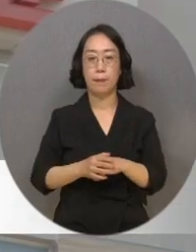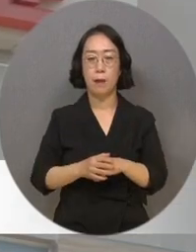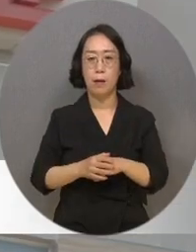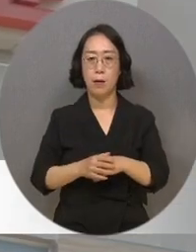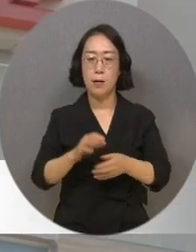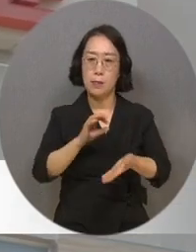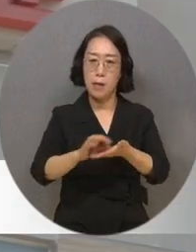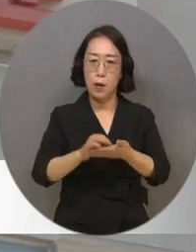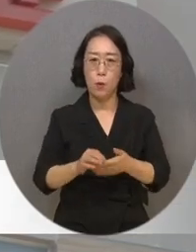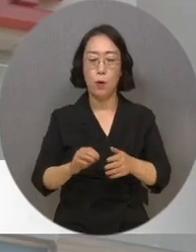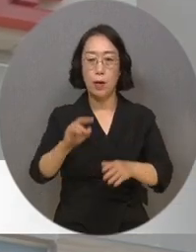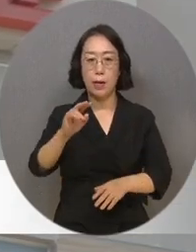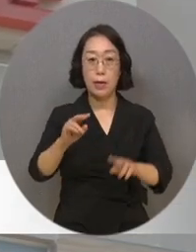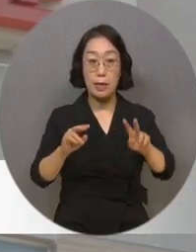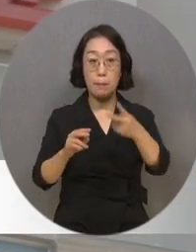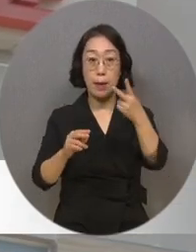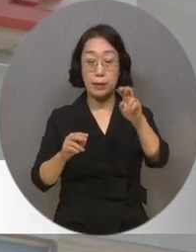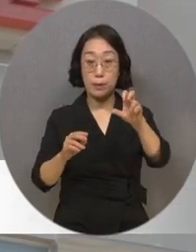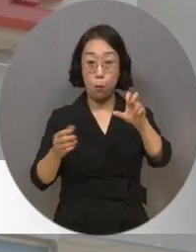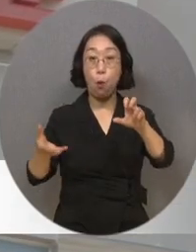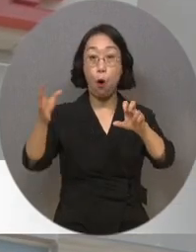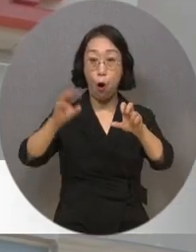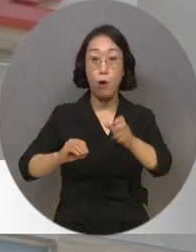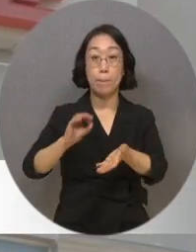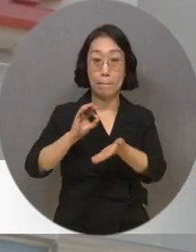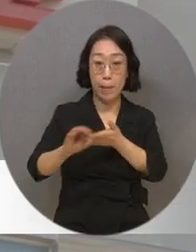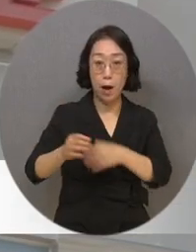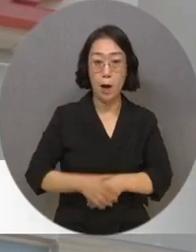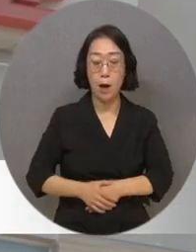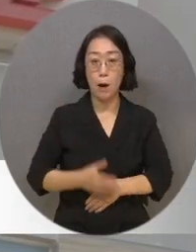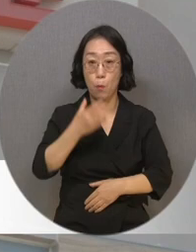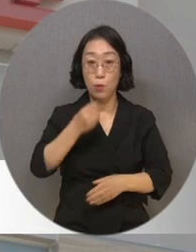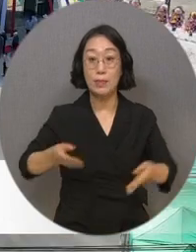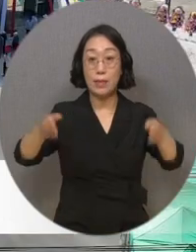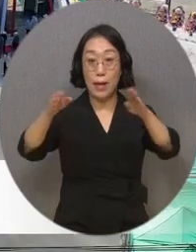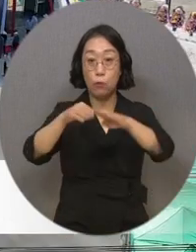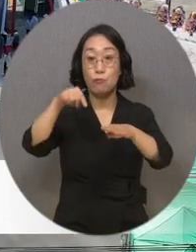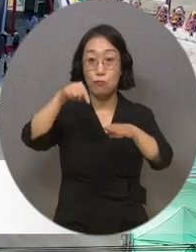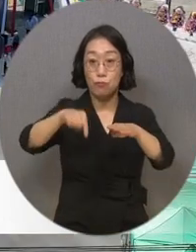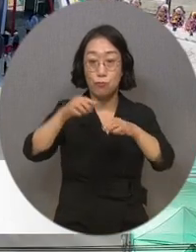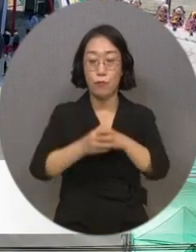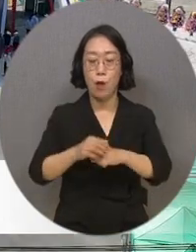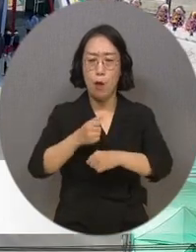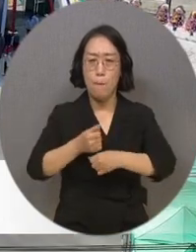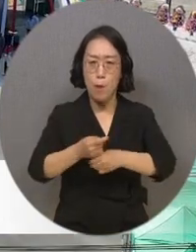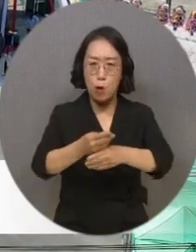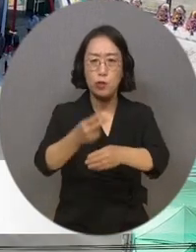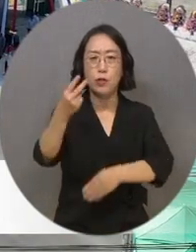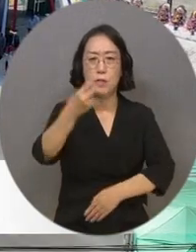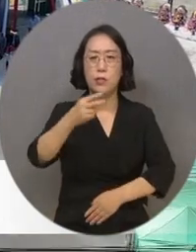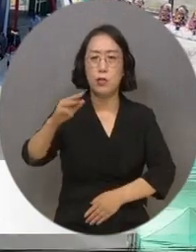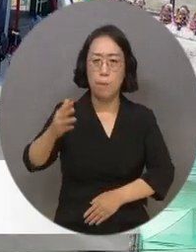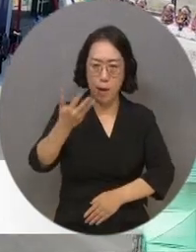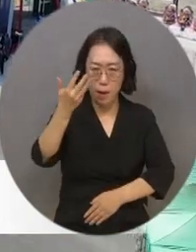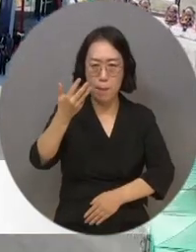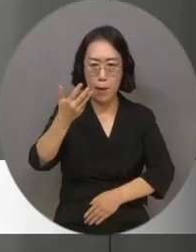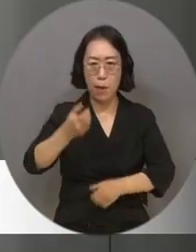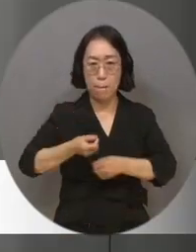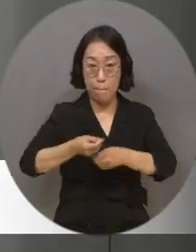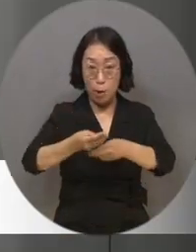사업비 225억원을 들여 건립한 도약노인건강복지타운은 연면적 7834